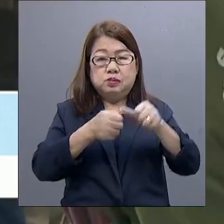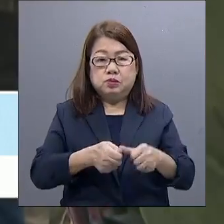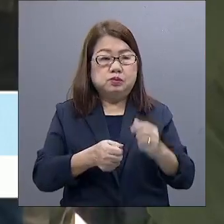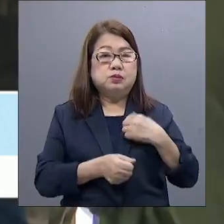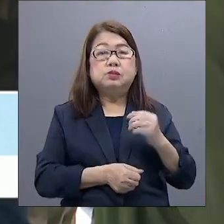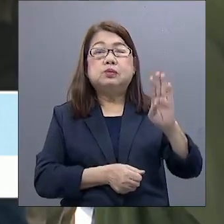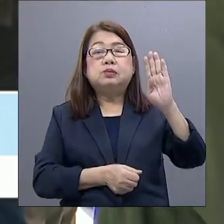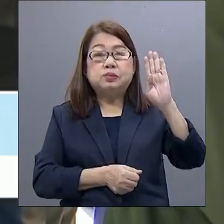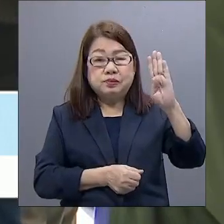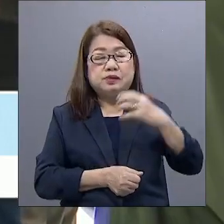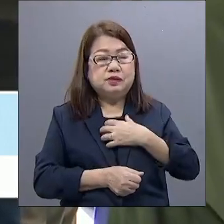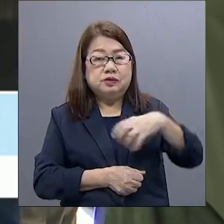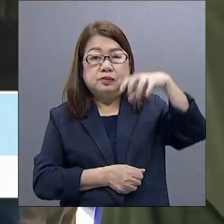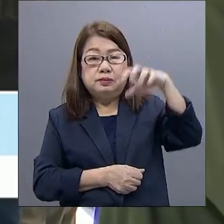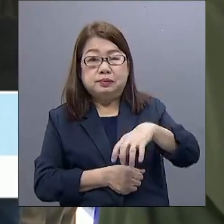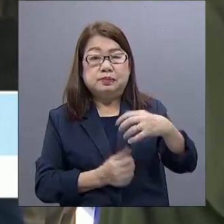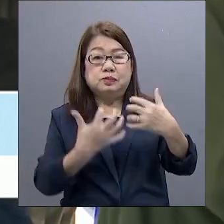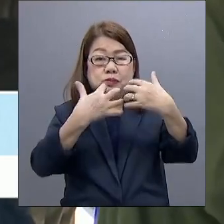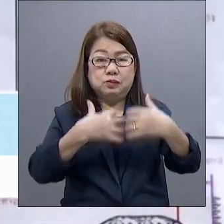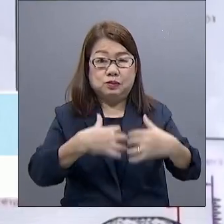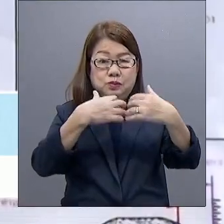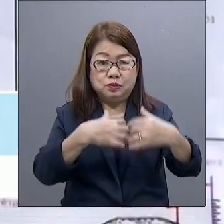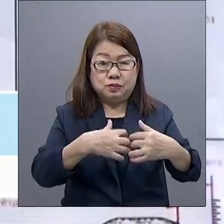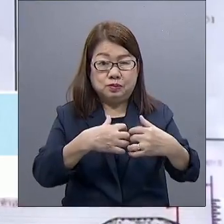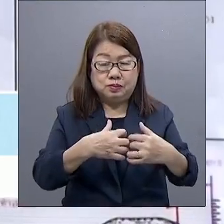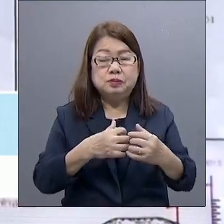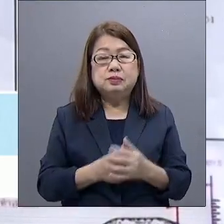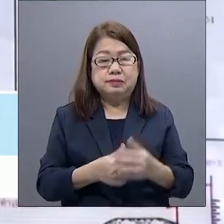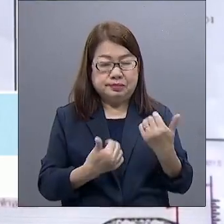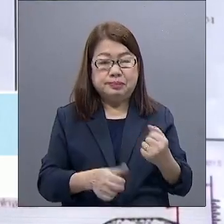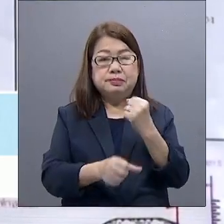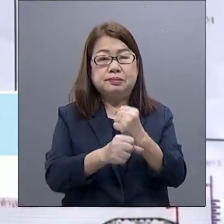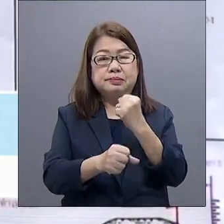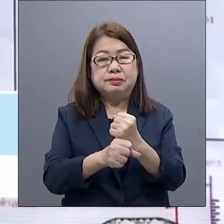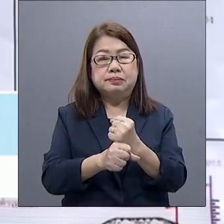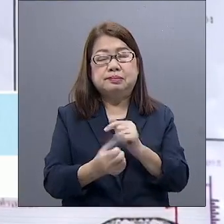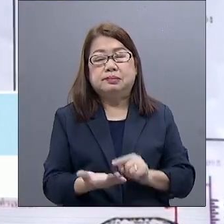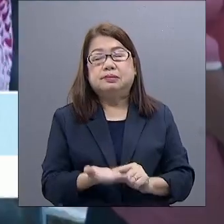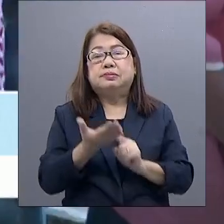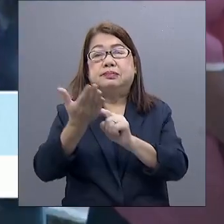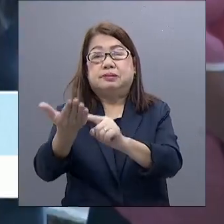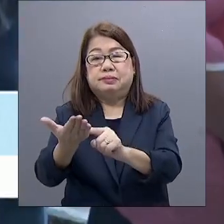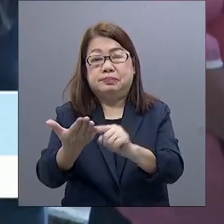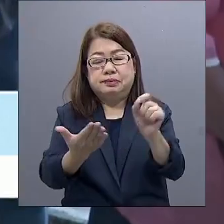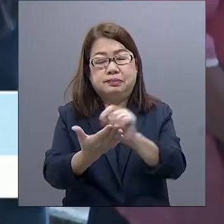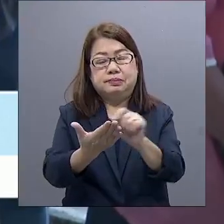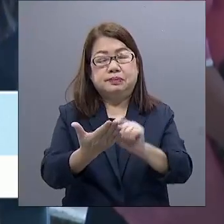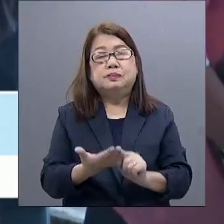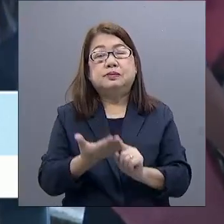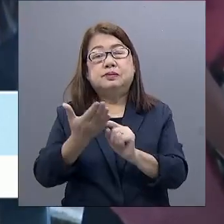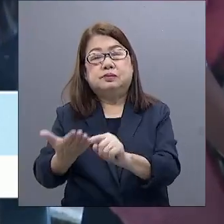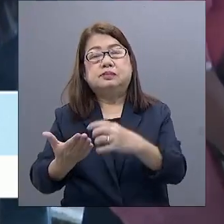แล้วเขาได้ยื่นของสามประทานหิน